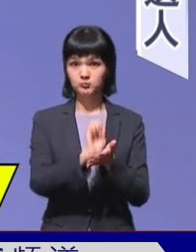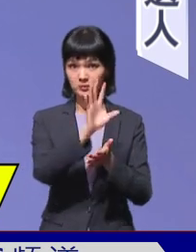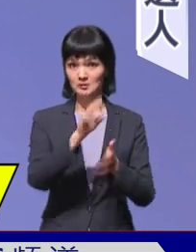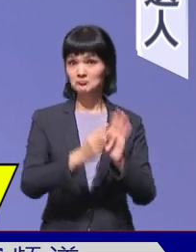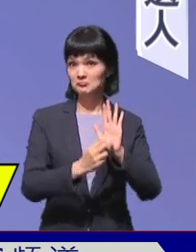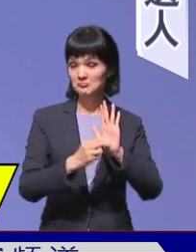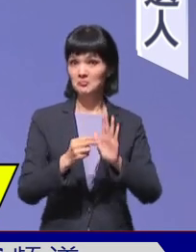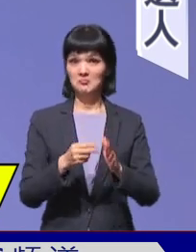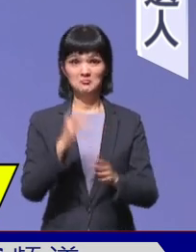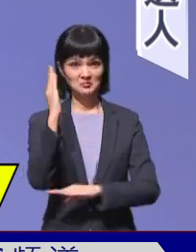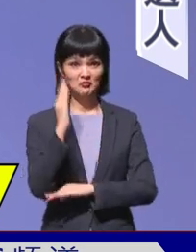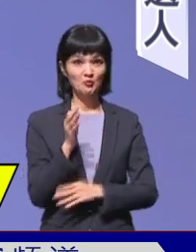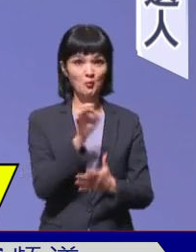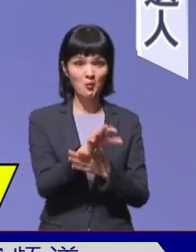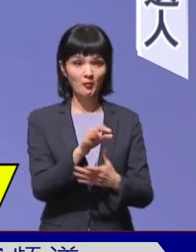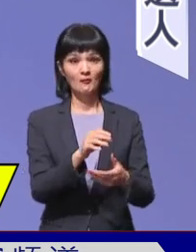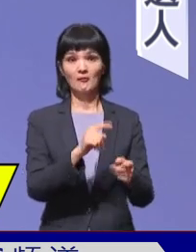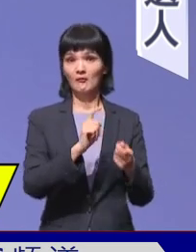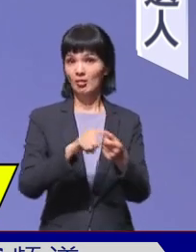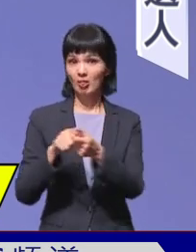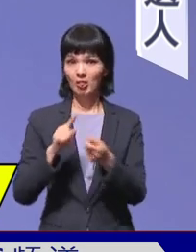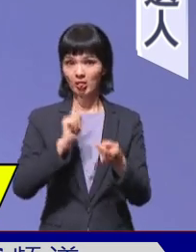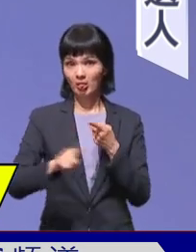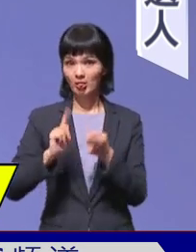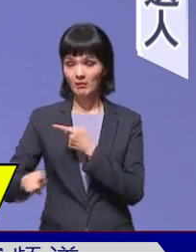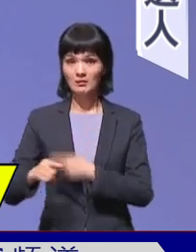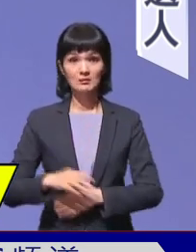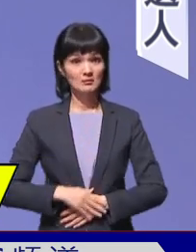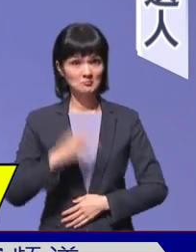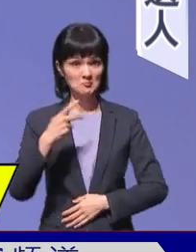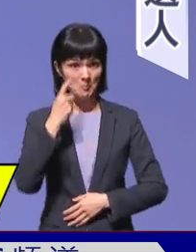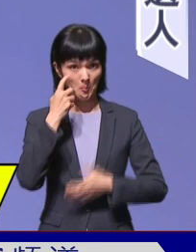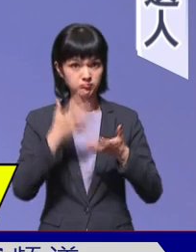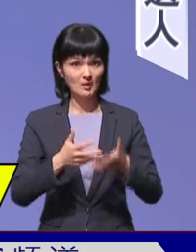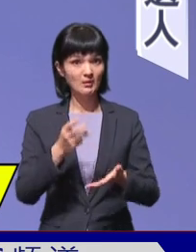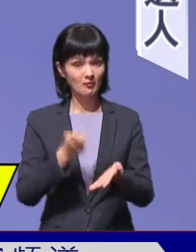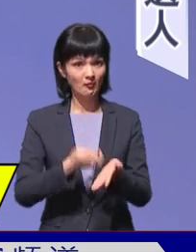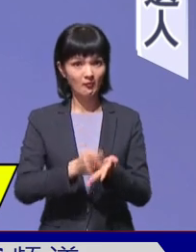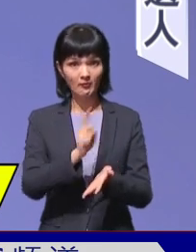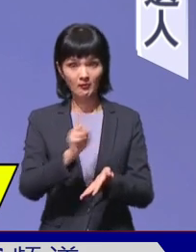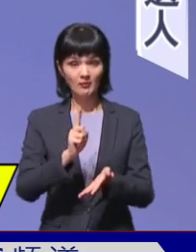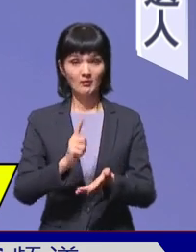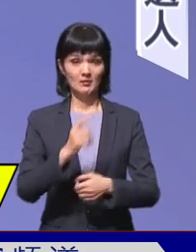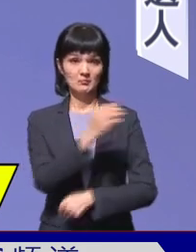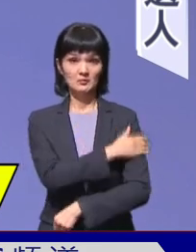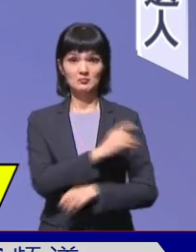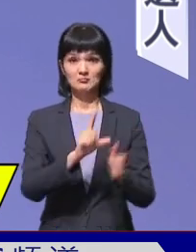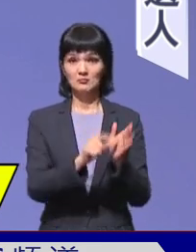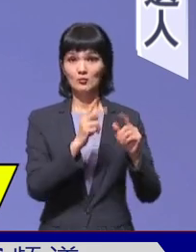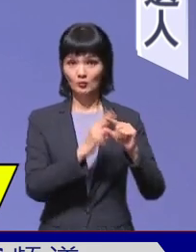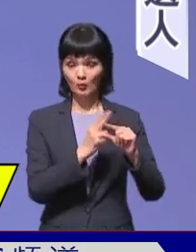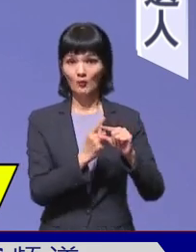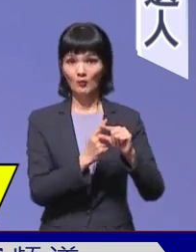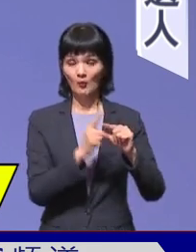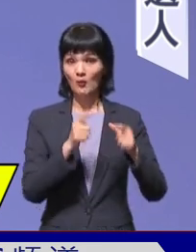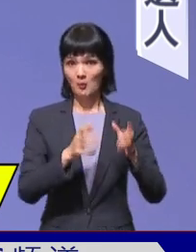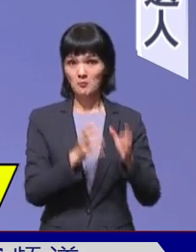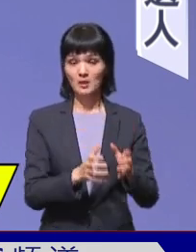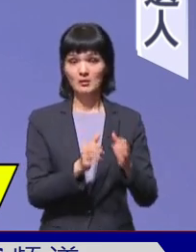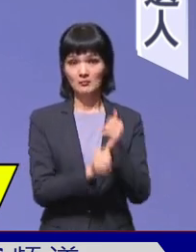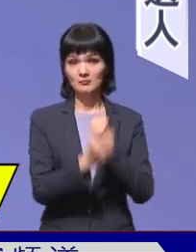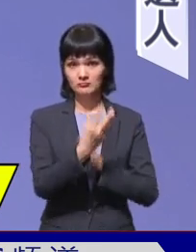政府砸钱的方向错误。更严重的是，陈时中接任卫福部长，成立了少子化办公